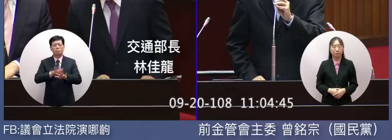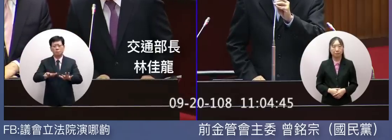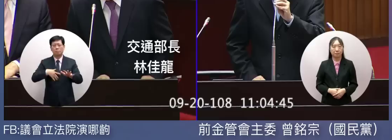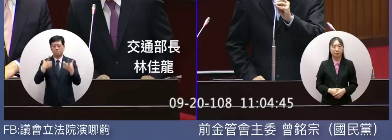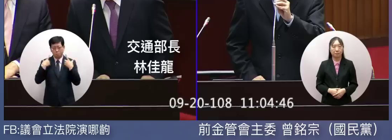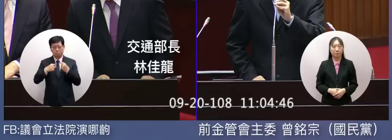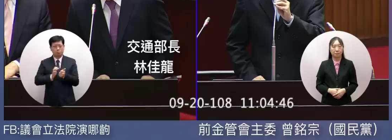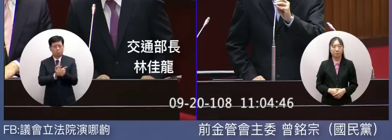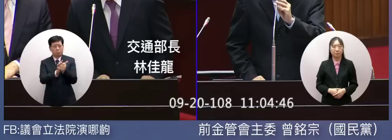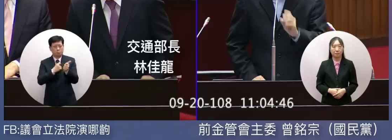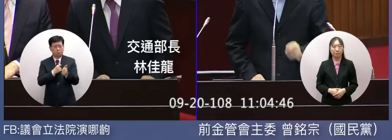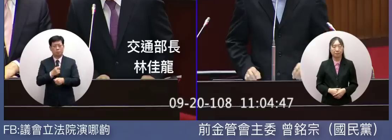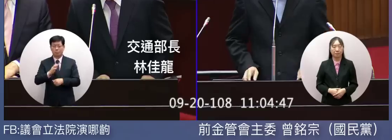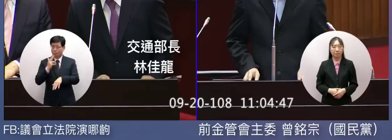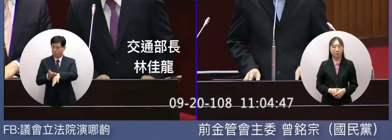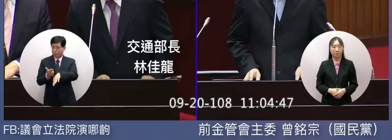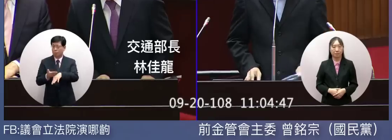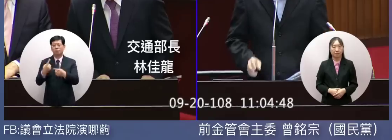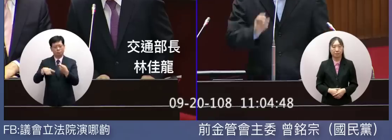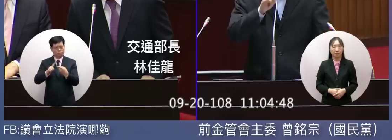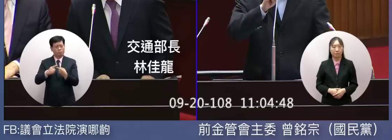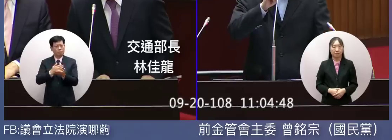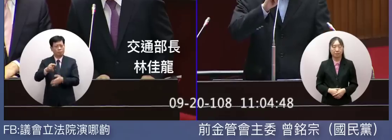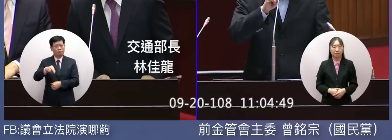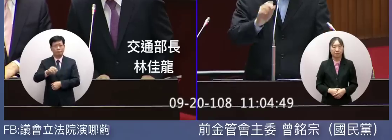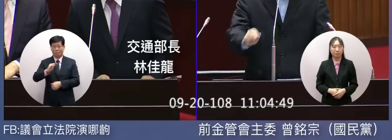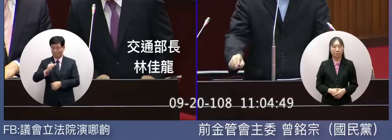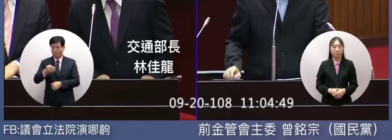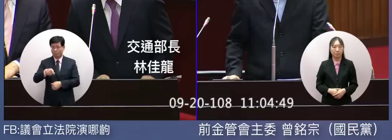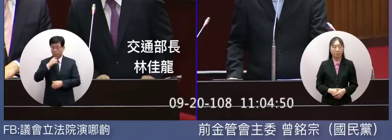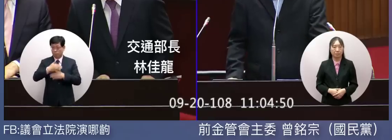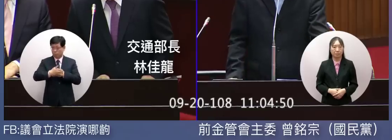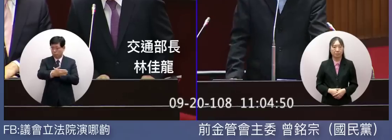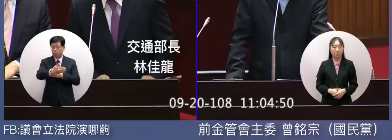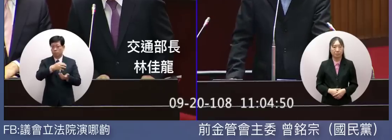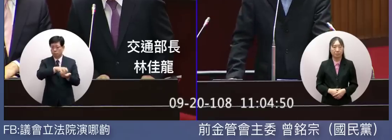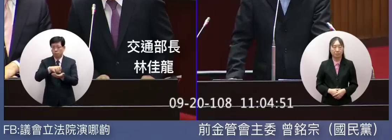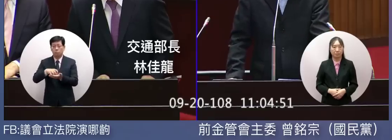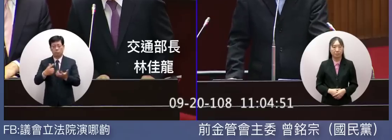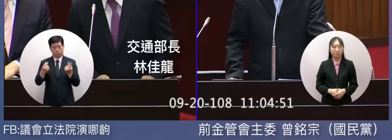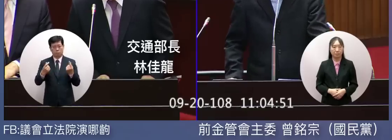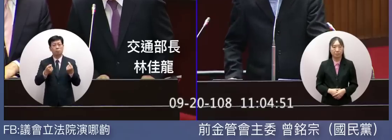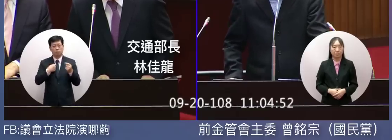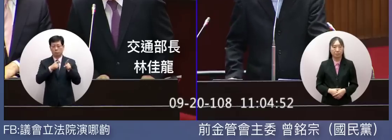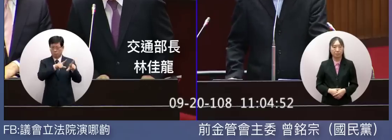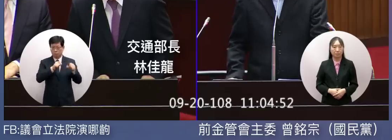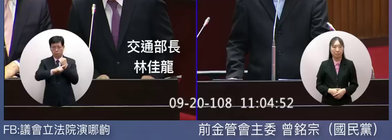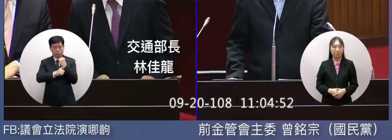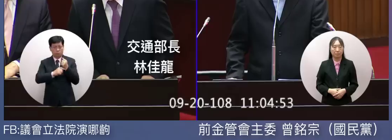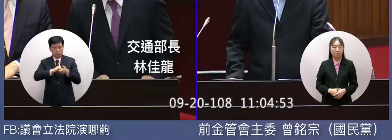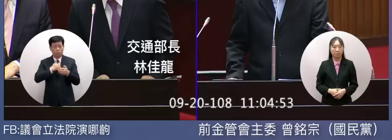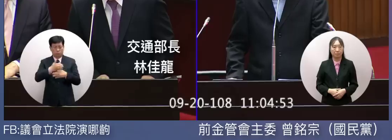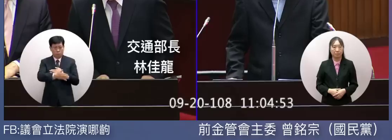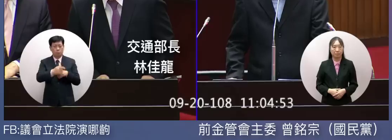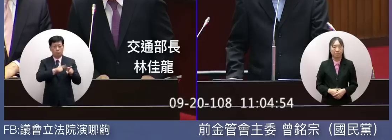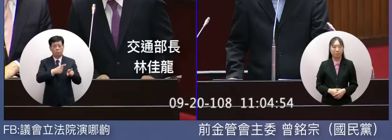是要推动，那技术上应该也可以克服，可是在程序上我们也必须依照这个程序